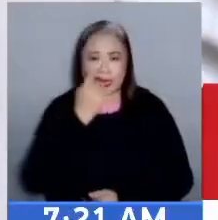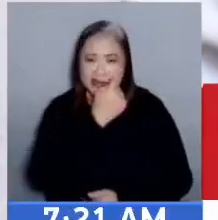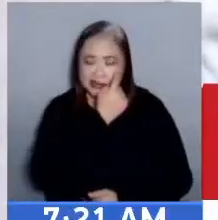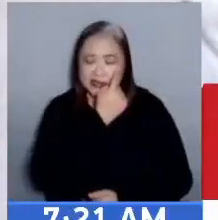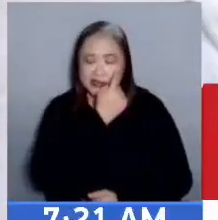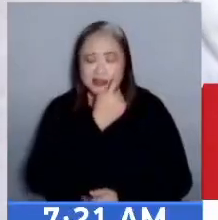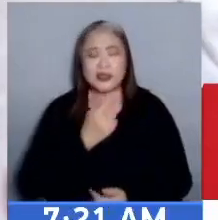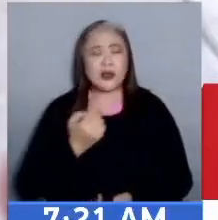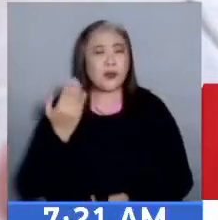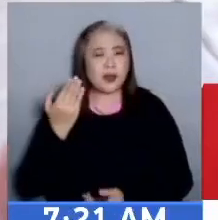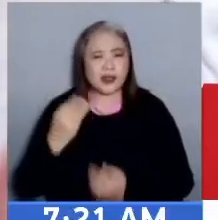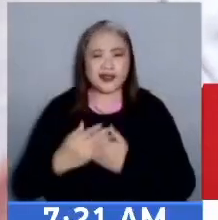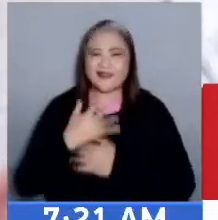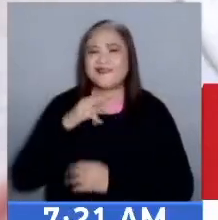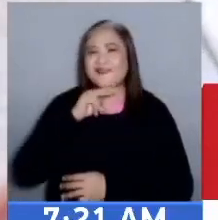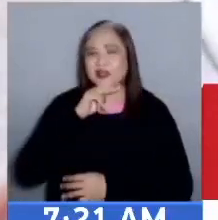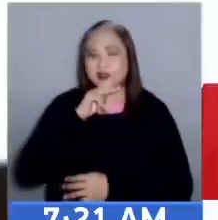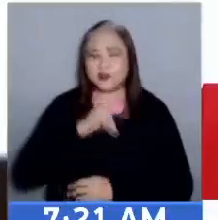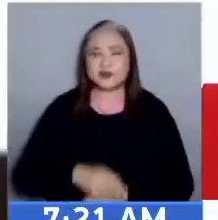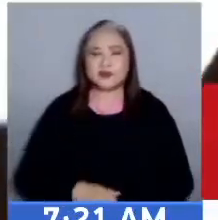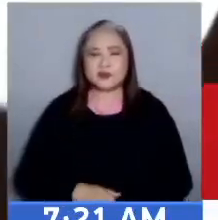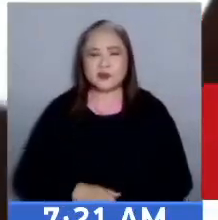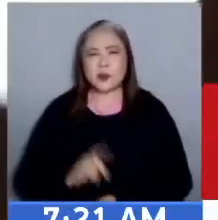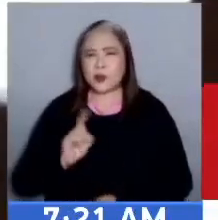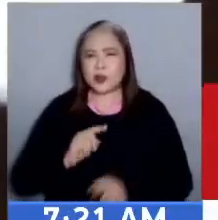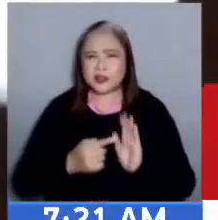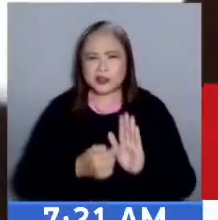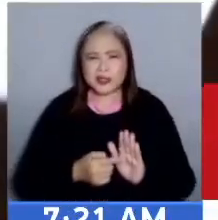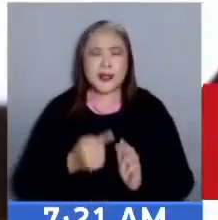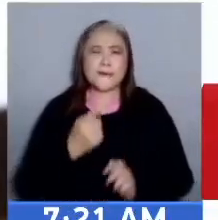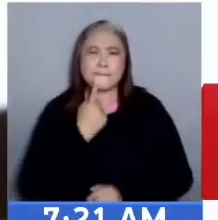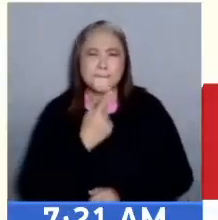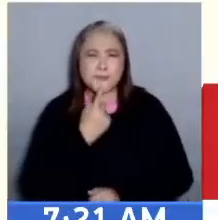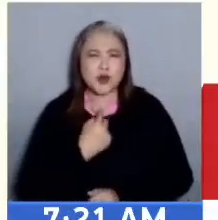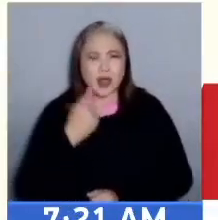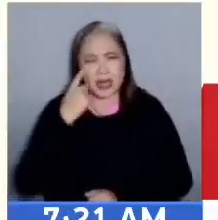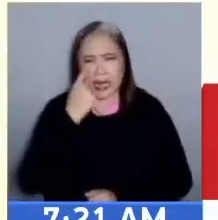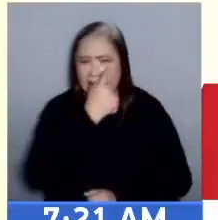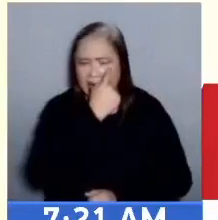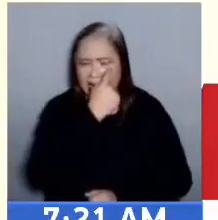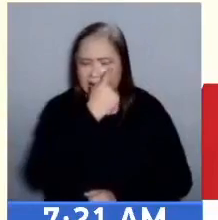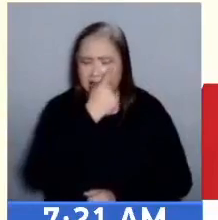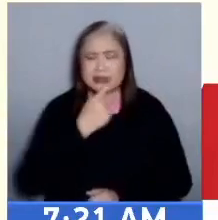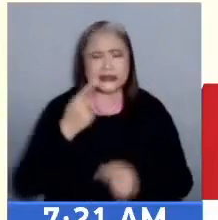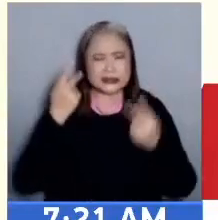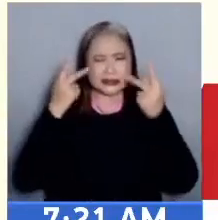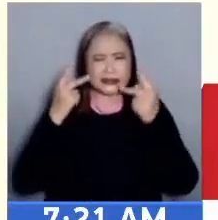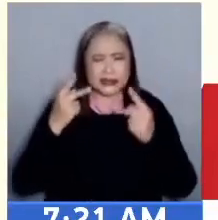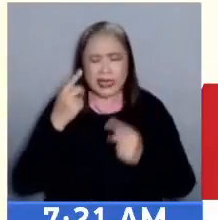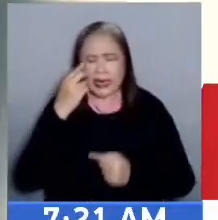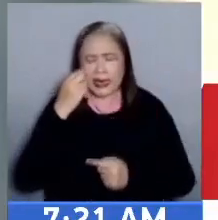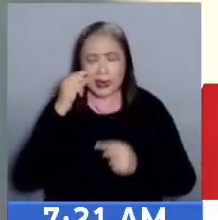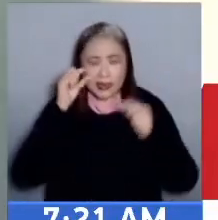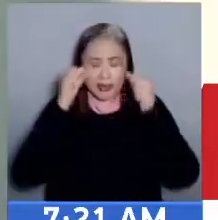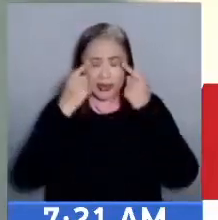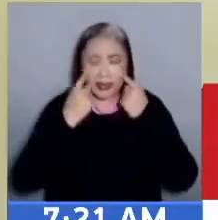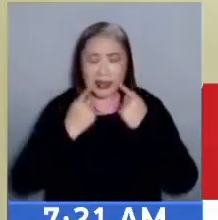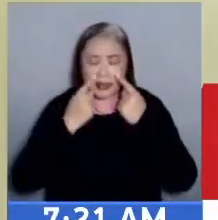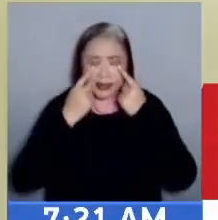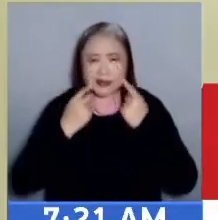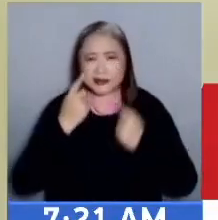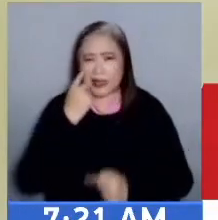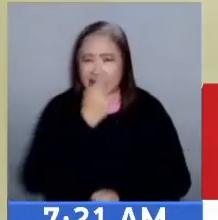virus. Kabilang sa mga sintomas nito ang pamumula, pananakit at pagluluha at pagmumuta ng mata. Lubha rin